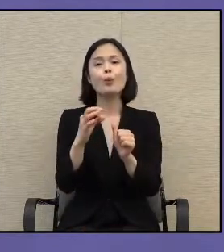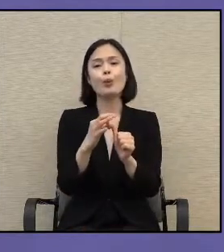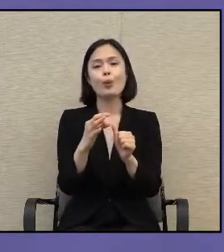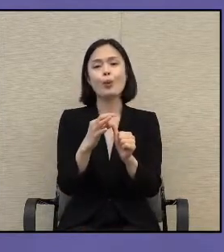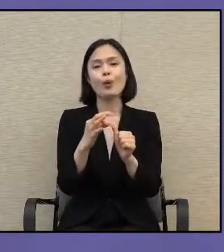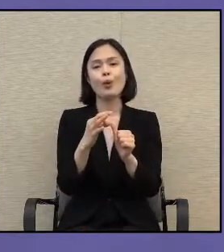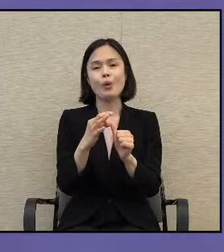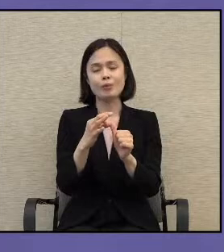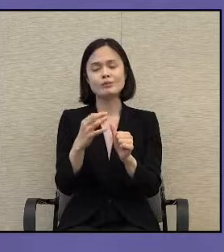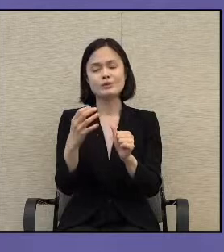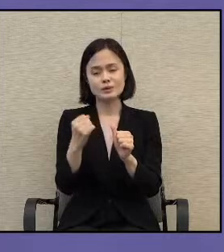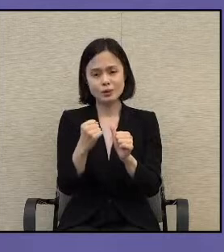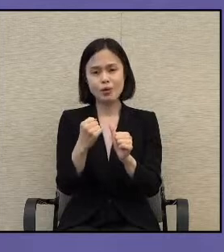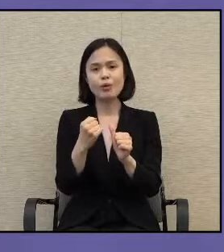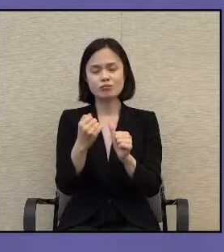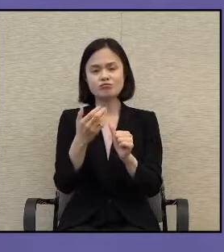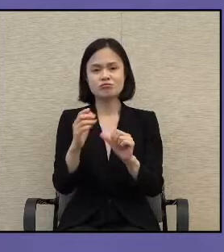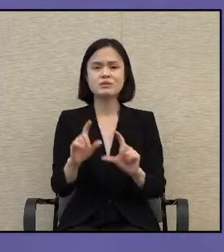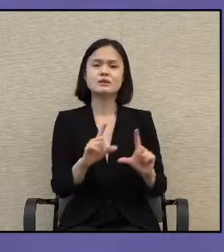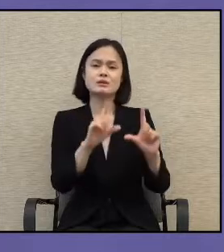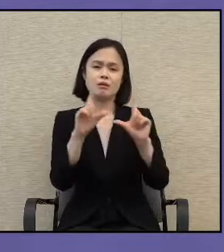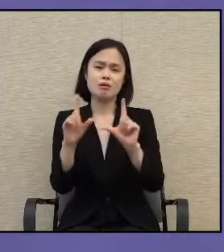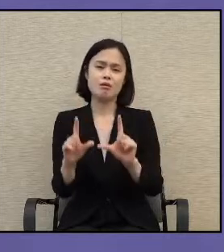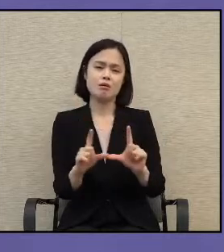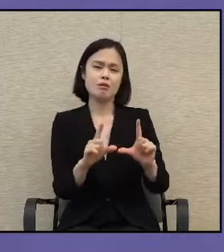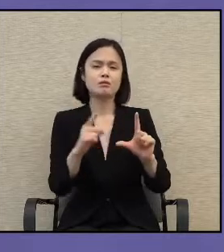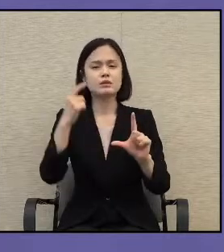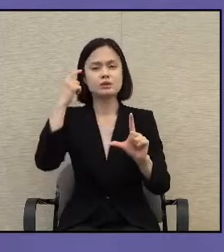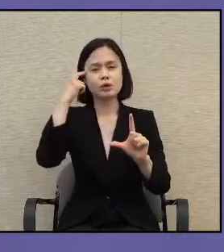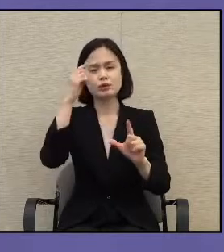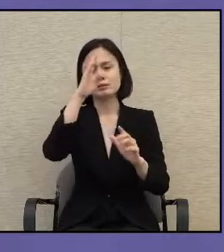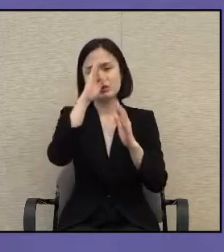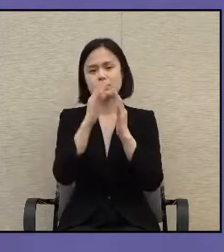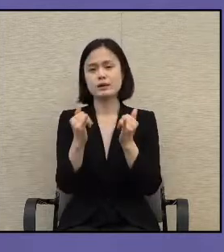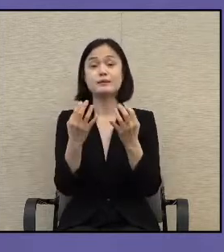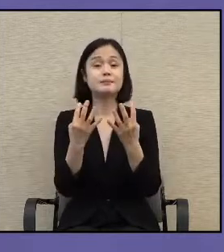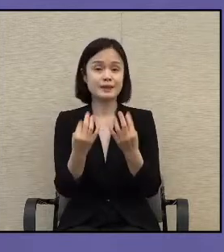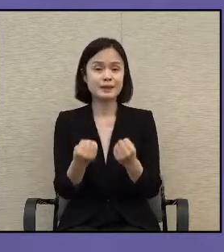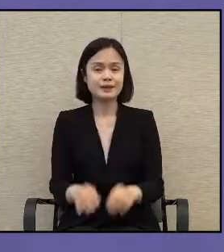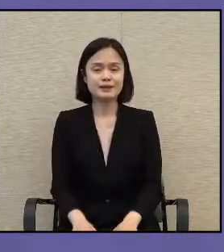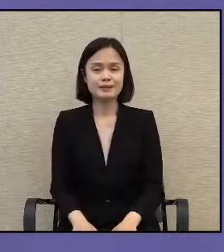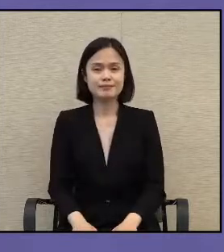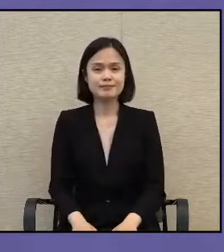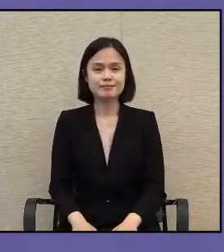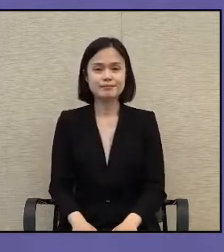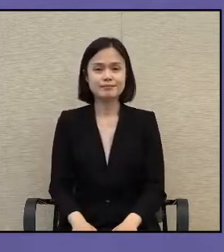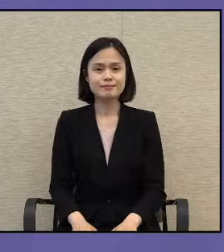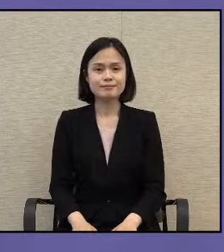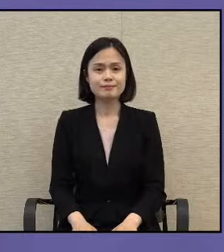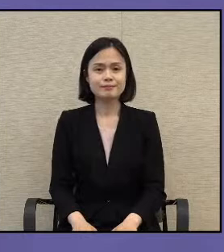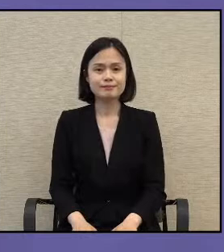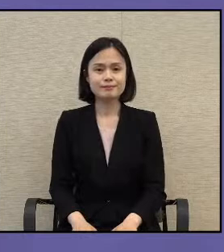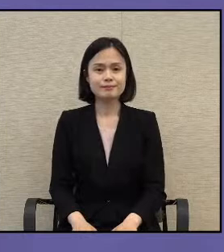이제 정신질환자 전체를 대상으로 한 조사는 없어서 제가 찾은 것에서는 이제